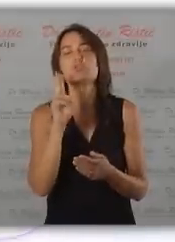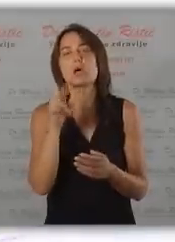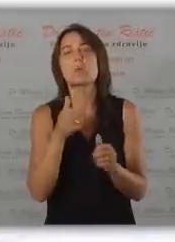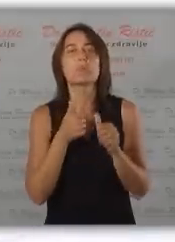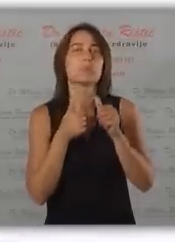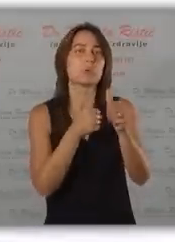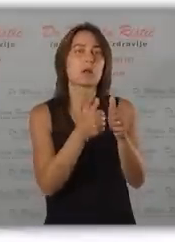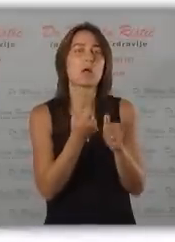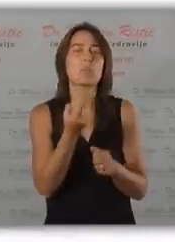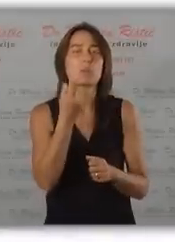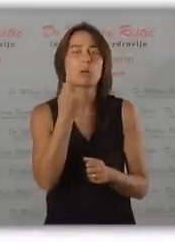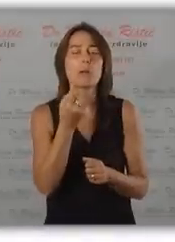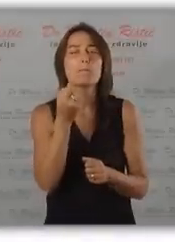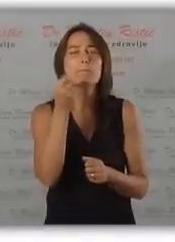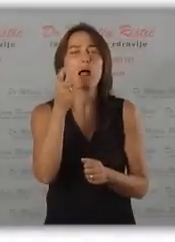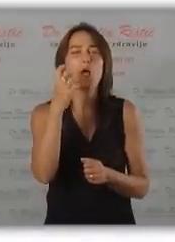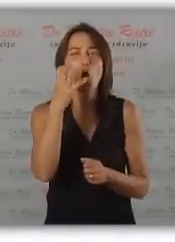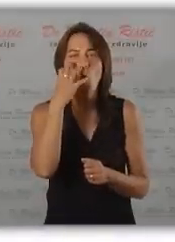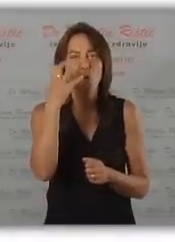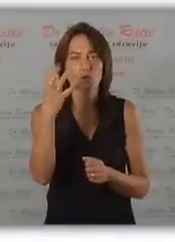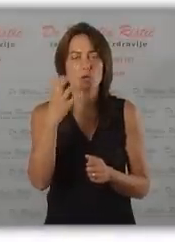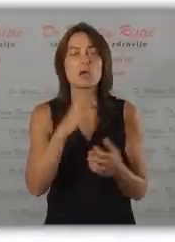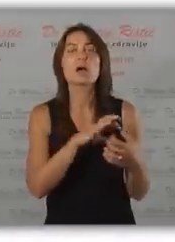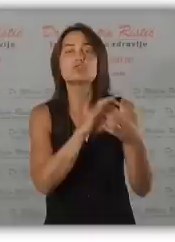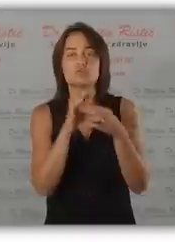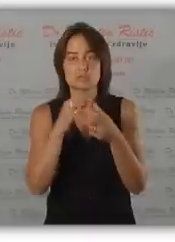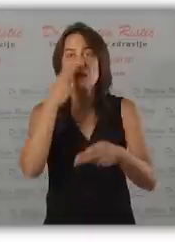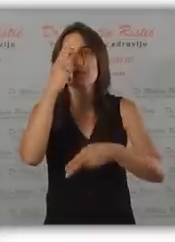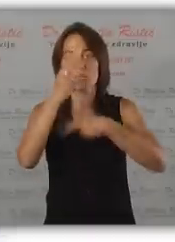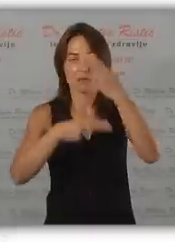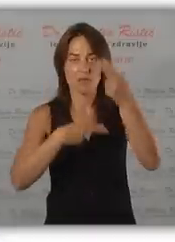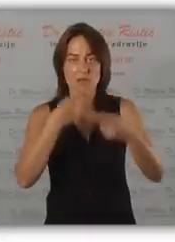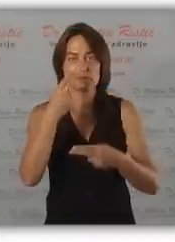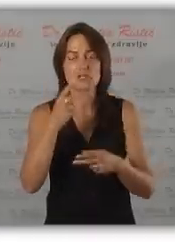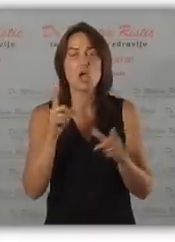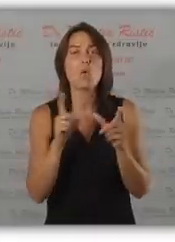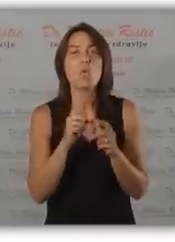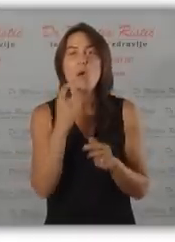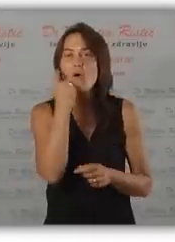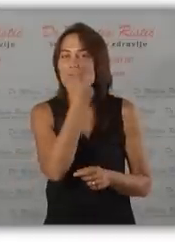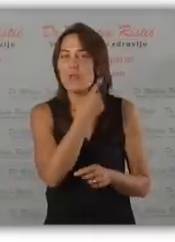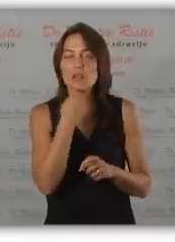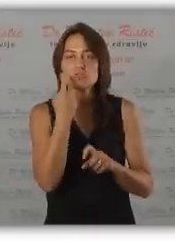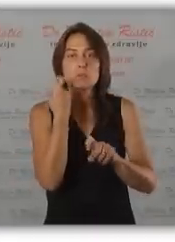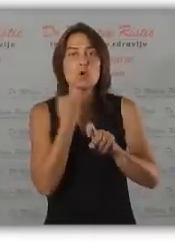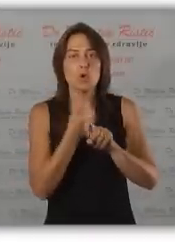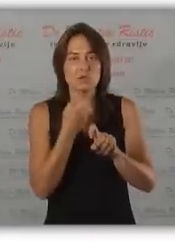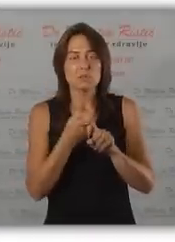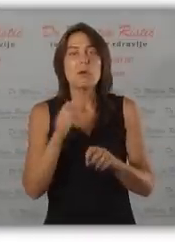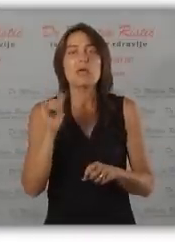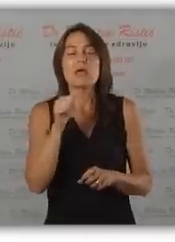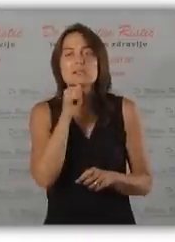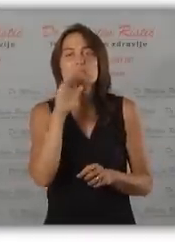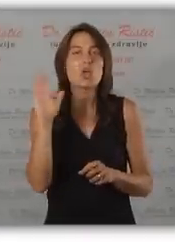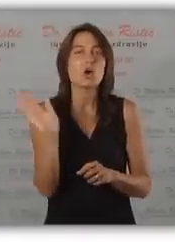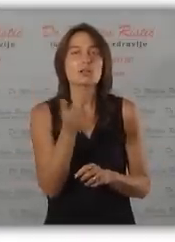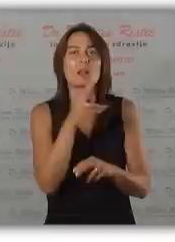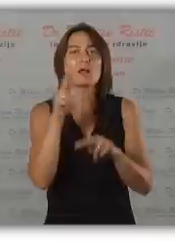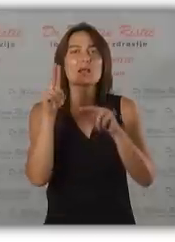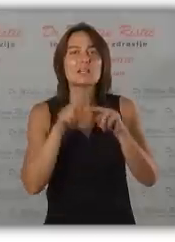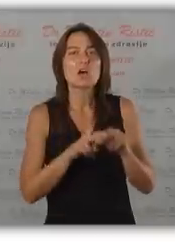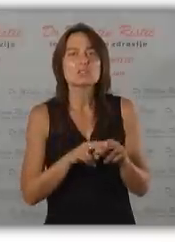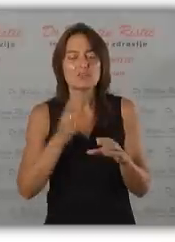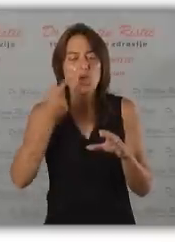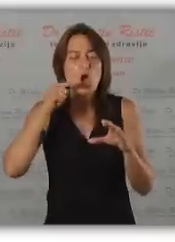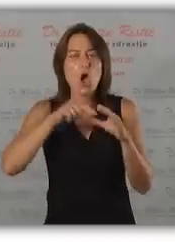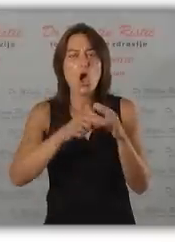da bude praćena nekom pojavom blažeg otoka. Česta intervencija u viličnim kostima jeste i